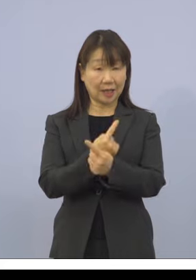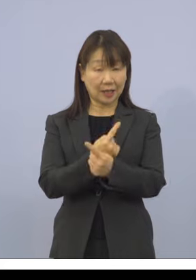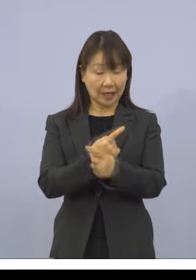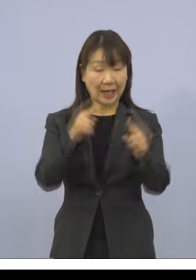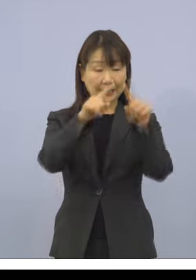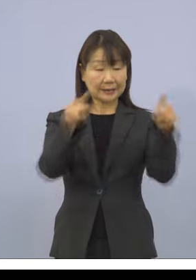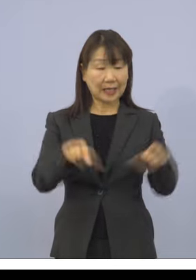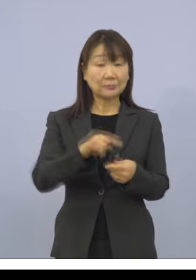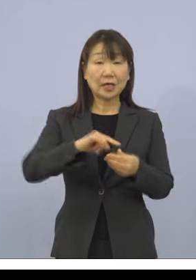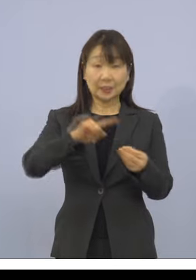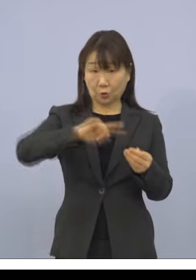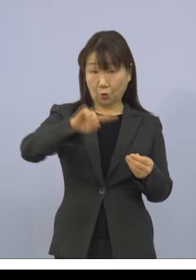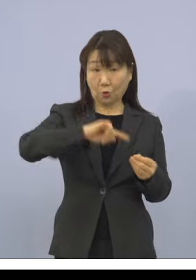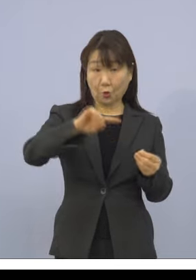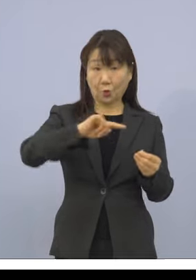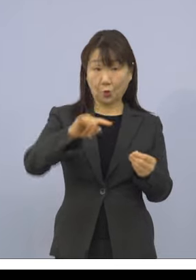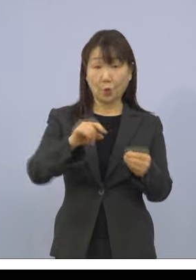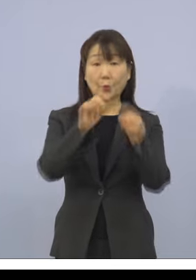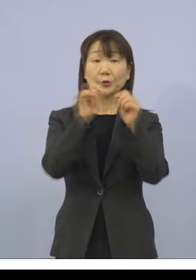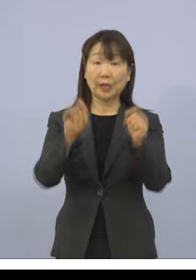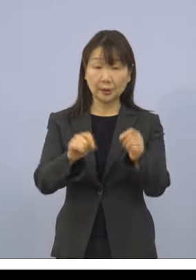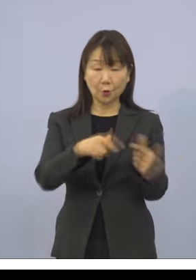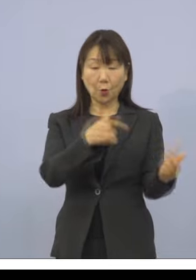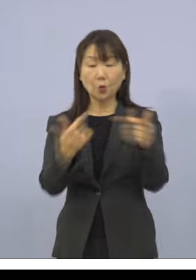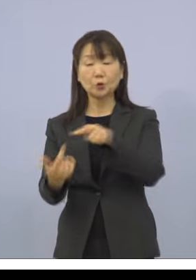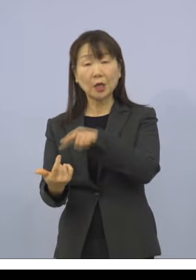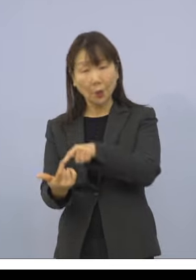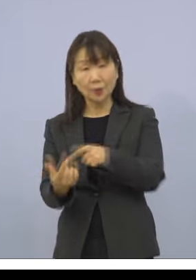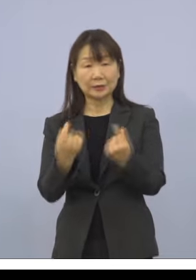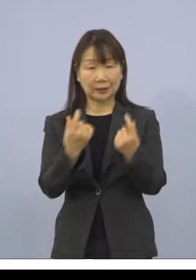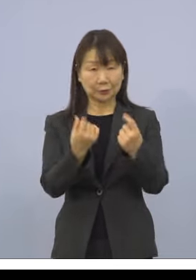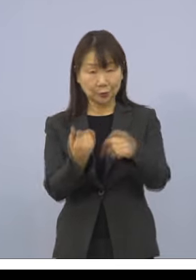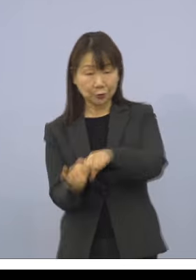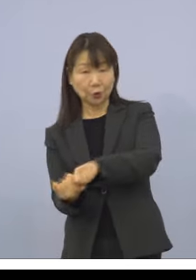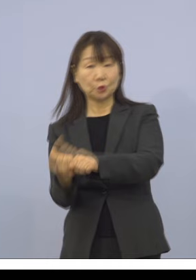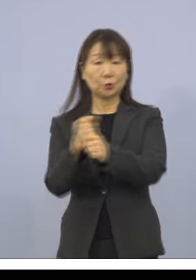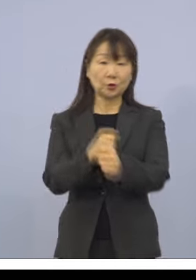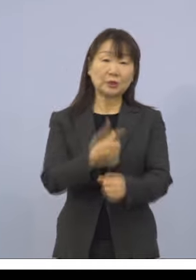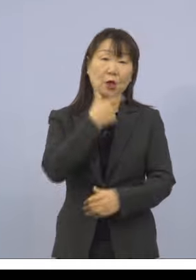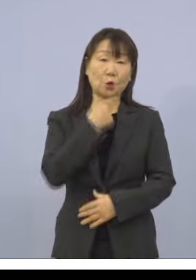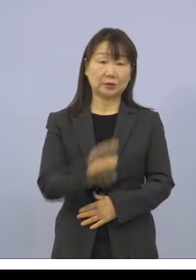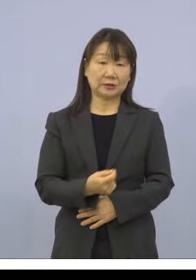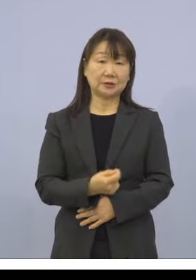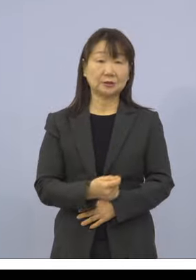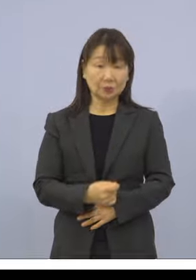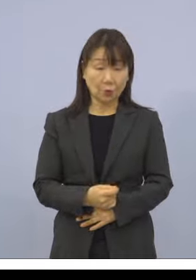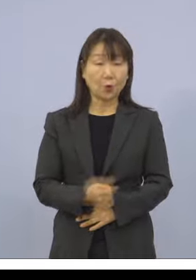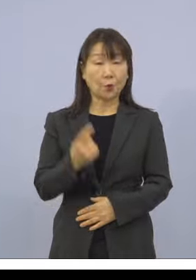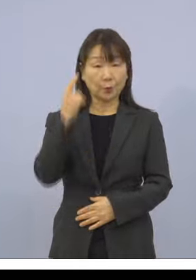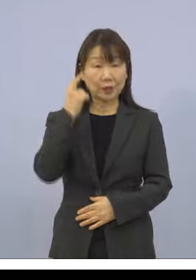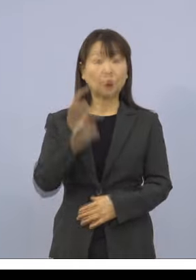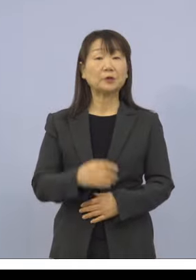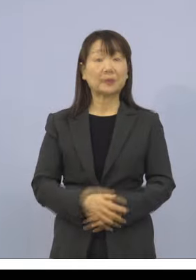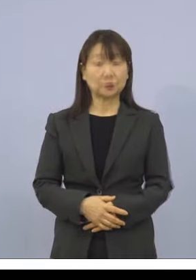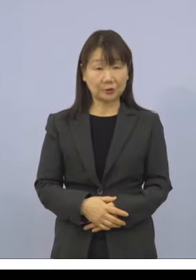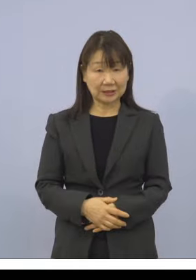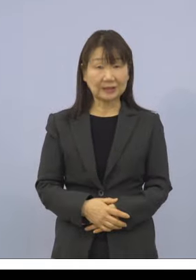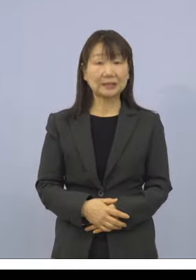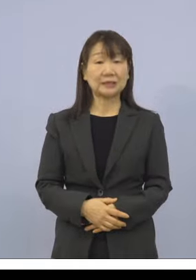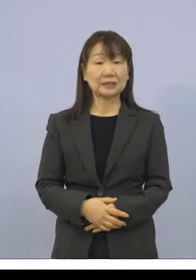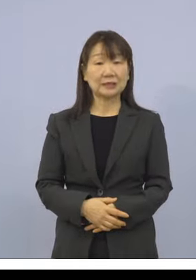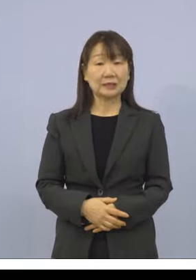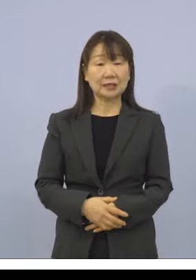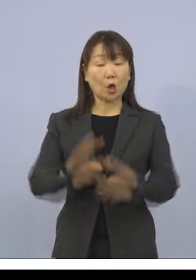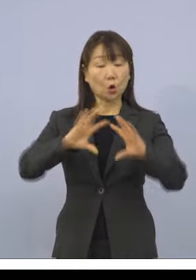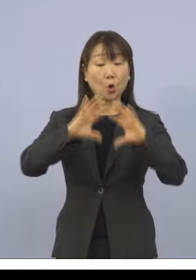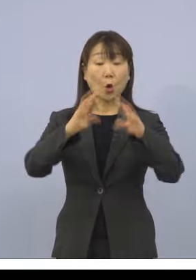をしっかりと取り戻していっていただきたいとこのように思っておりますしですね、また国際